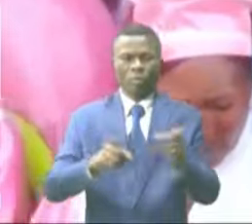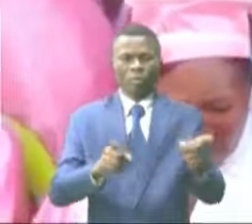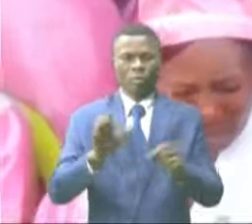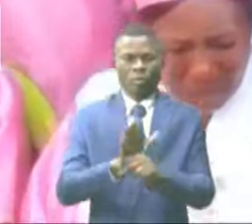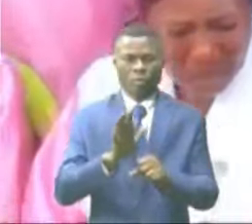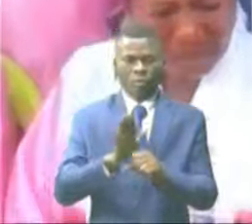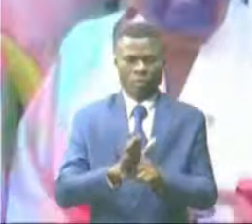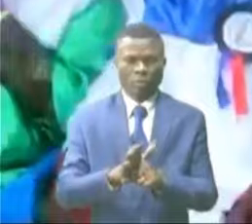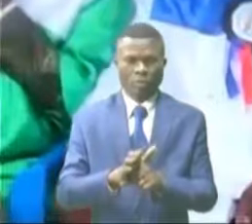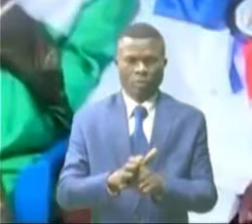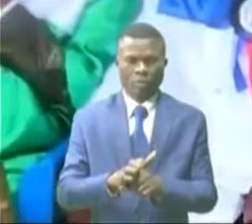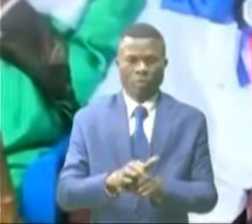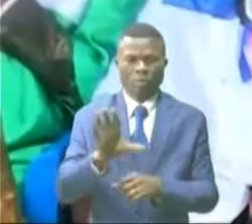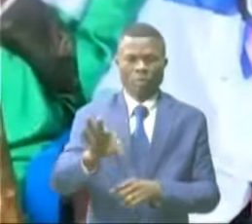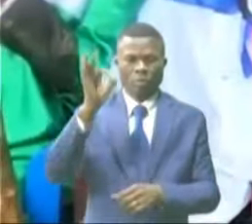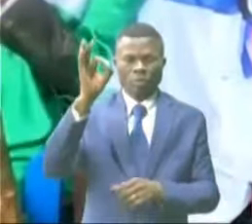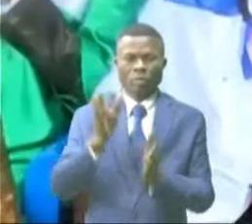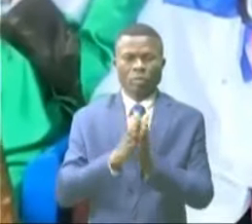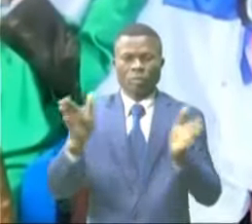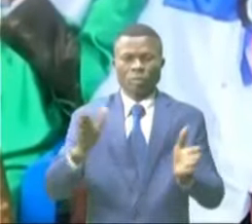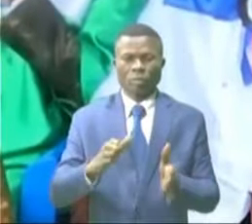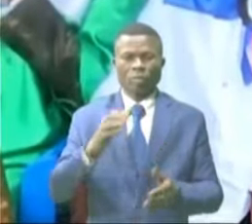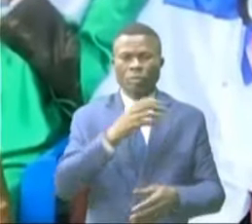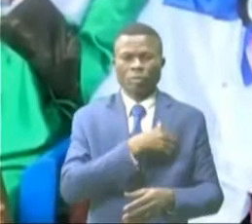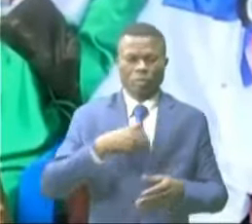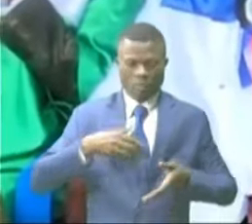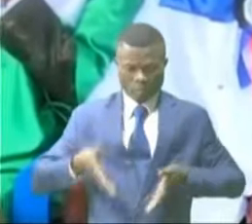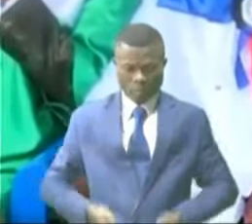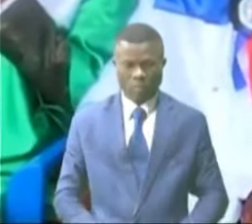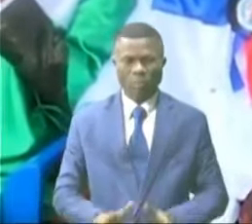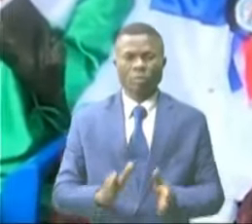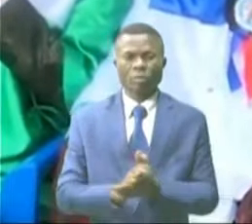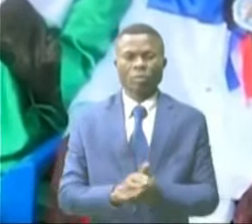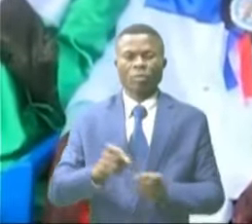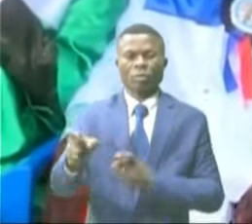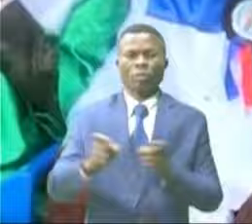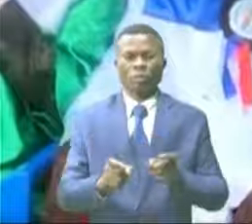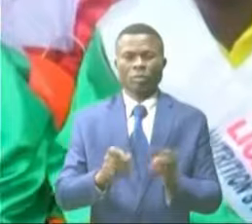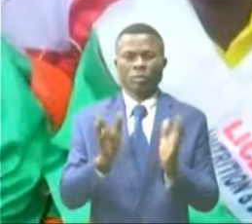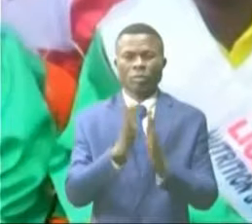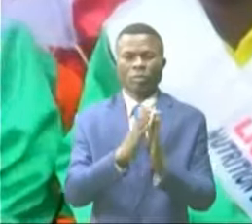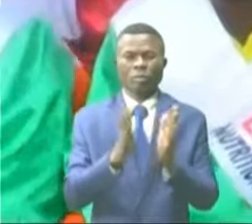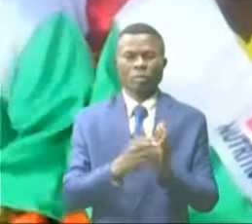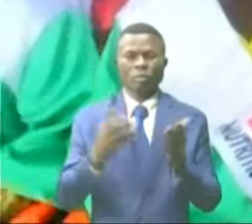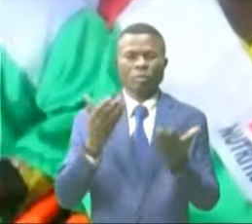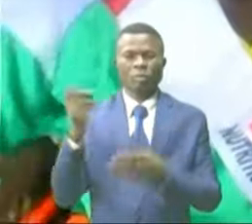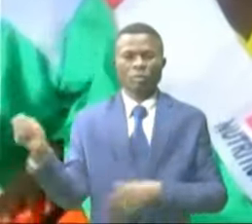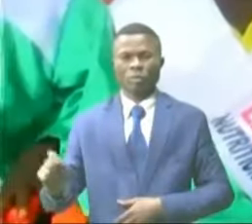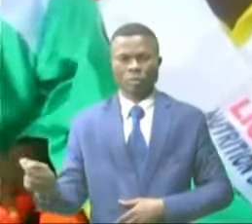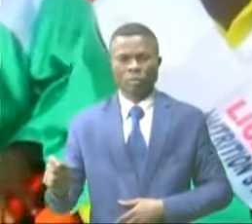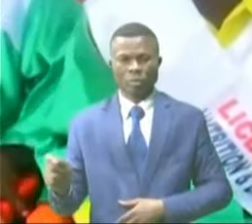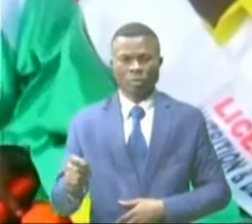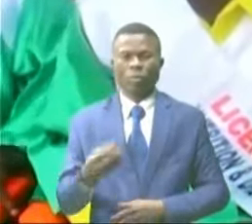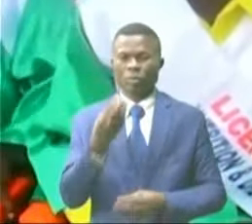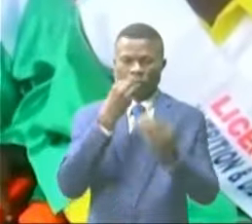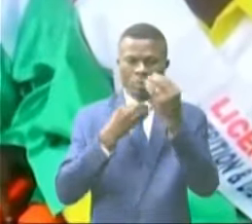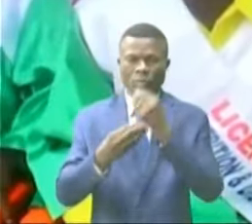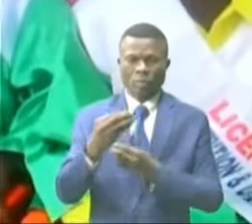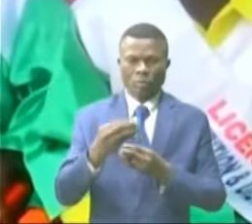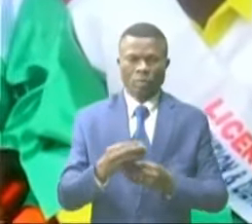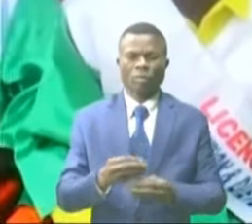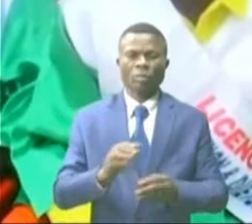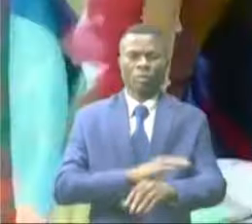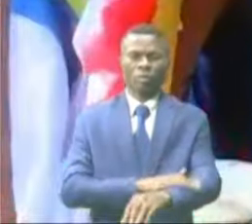notamment soins généraux, sages-femmes, gestion des institutions sanitaires, nutrition,